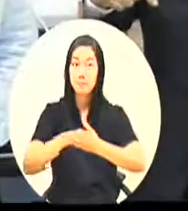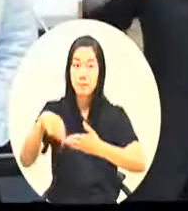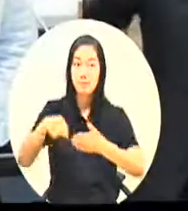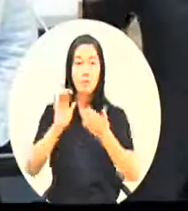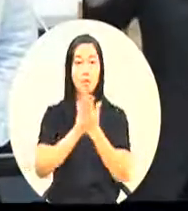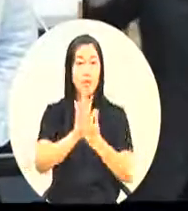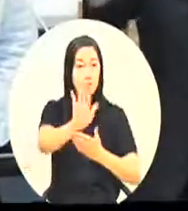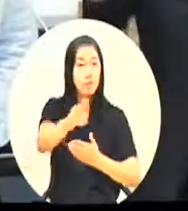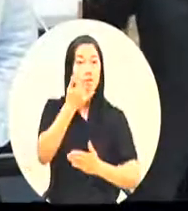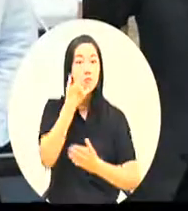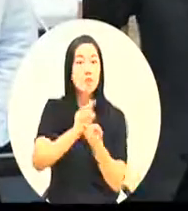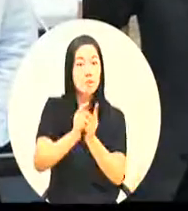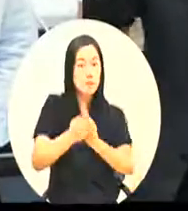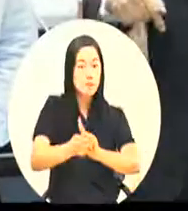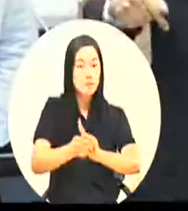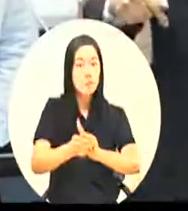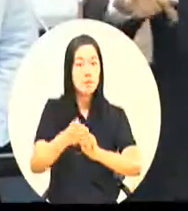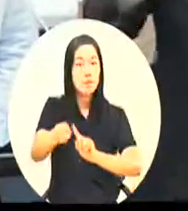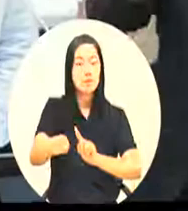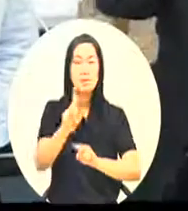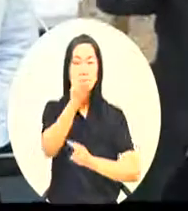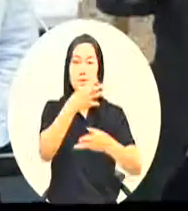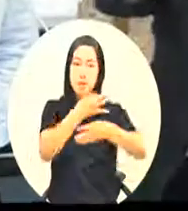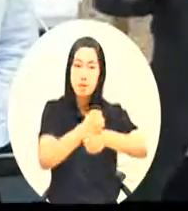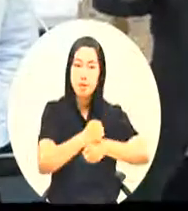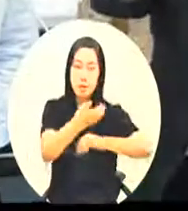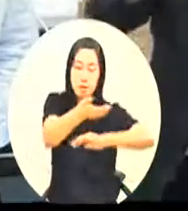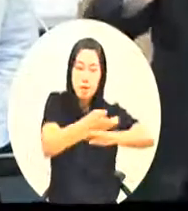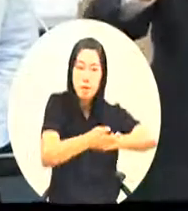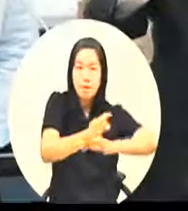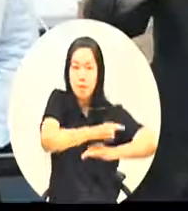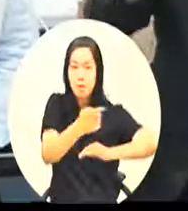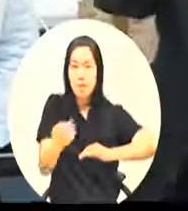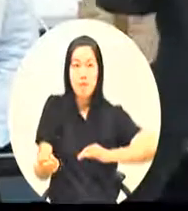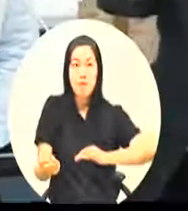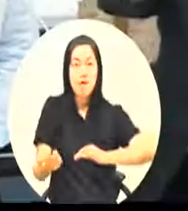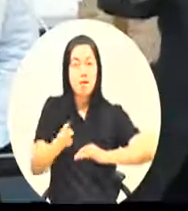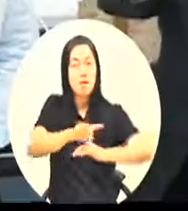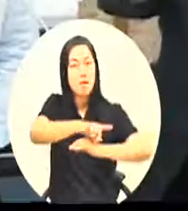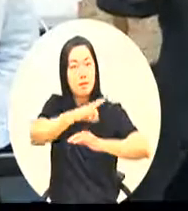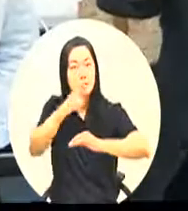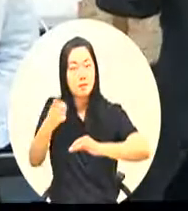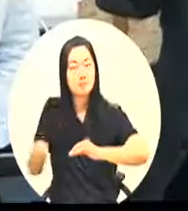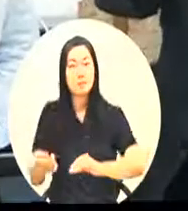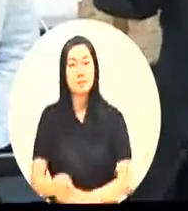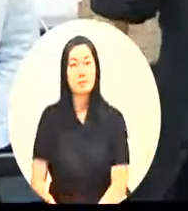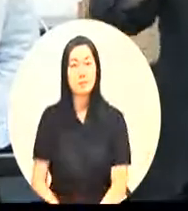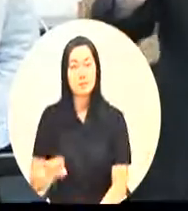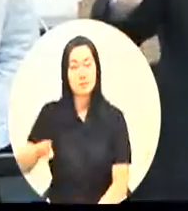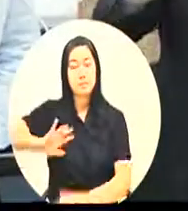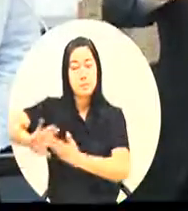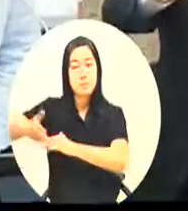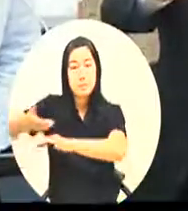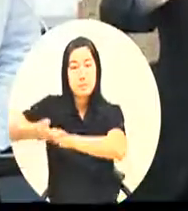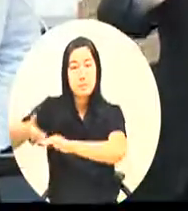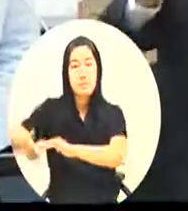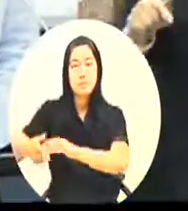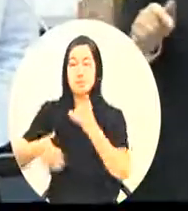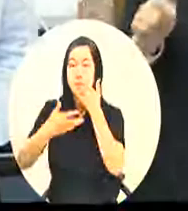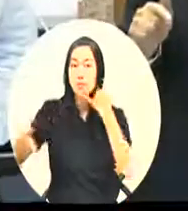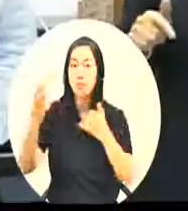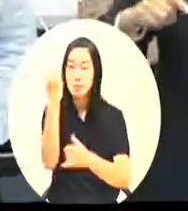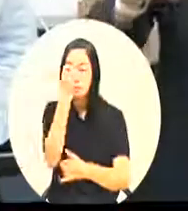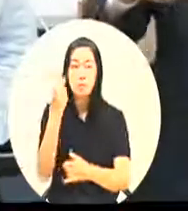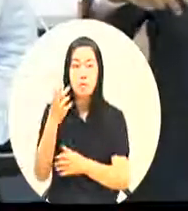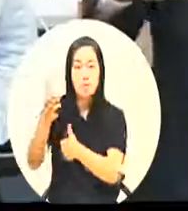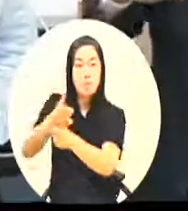以作为这个一号码头到这个少团头。少船，就是海巡署前面那个